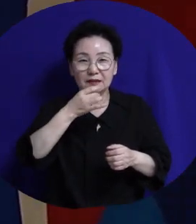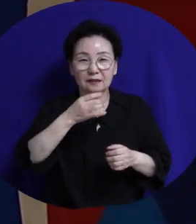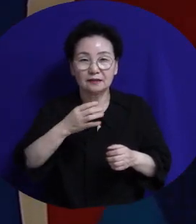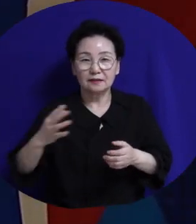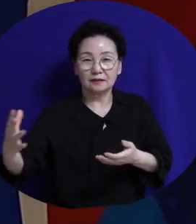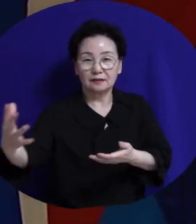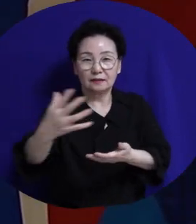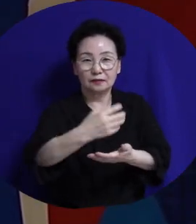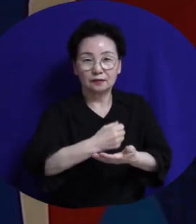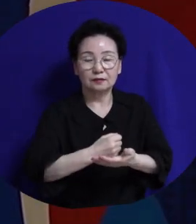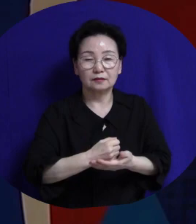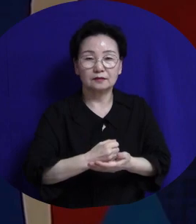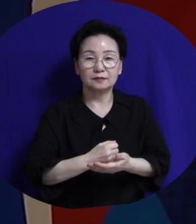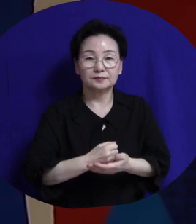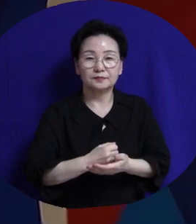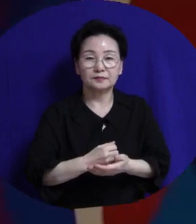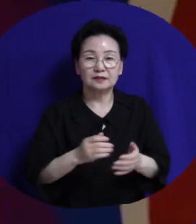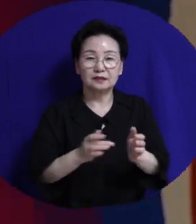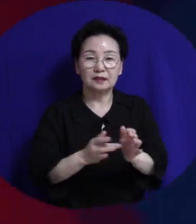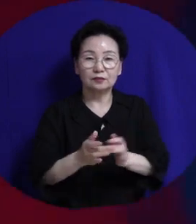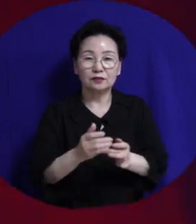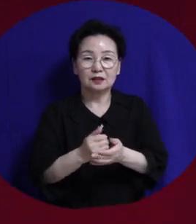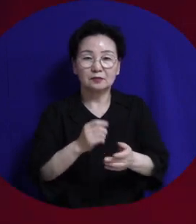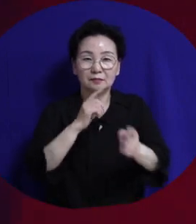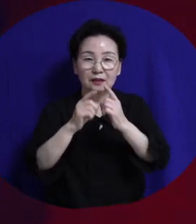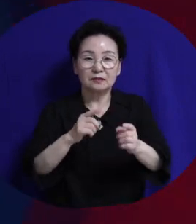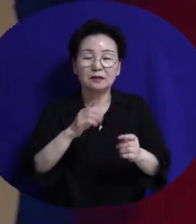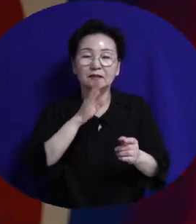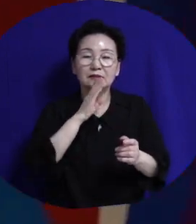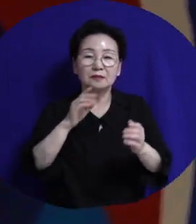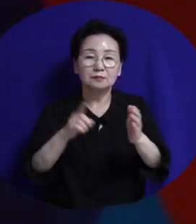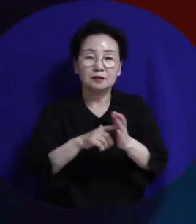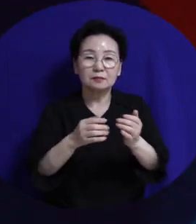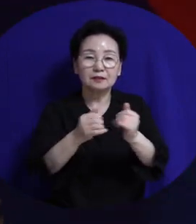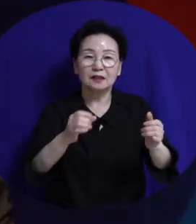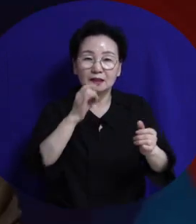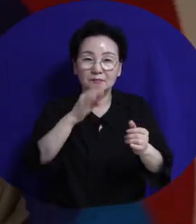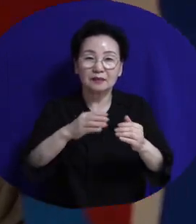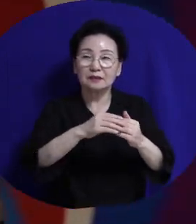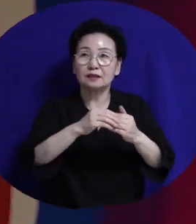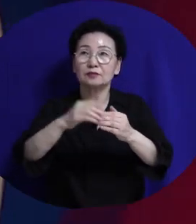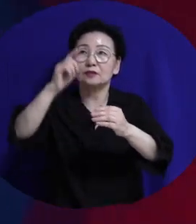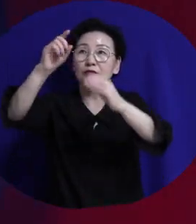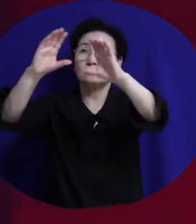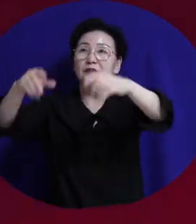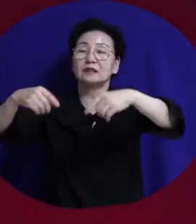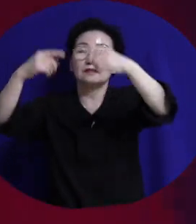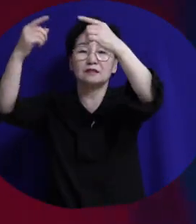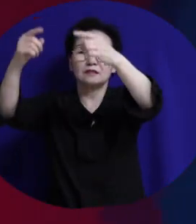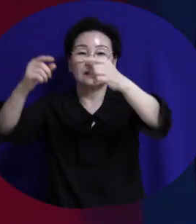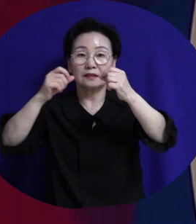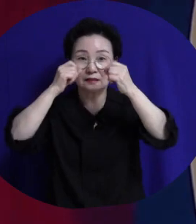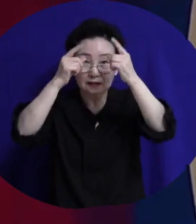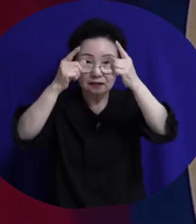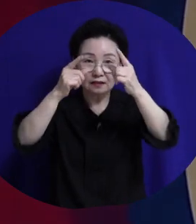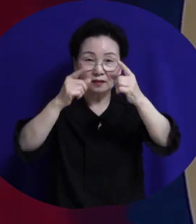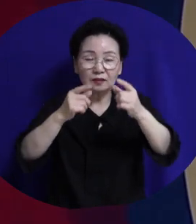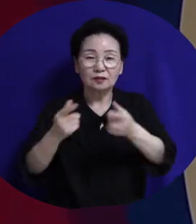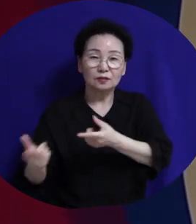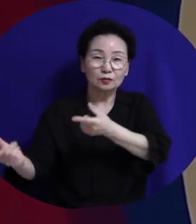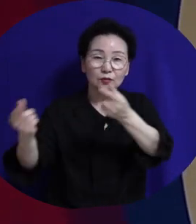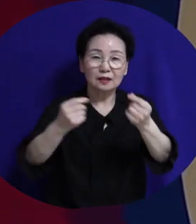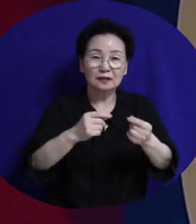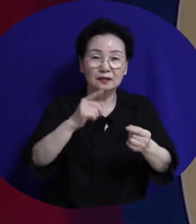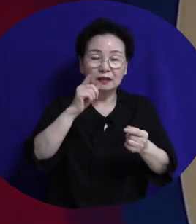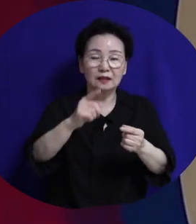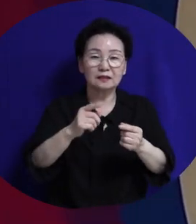그렇게 말씀했어요. 알곡만 데리고 천국 들어간다고 이걸 깨닫는 자들이 돼야 되냐. 깨닫는데 그건 똑같하게 한 콩나무에서